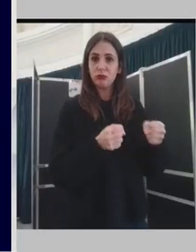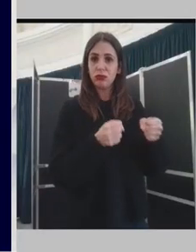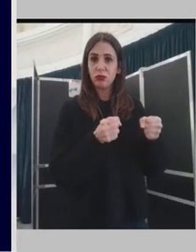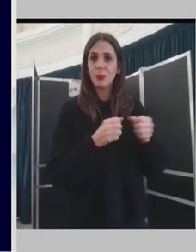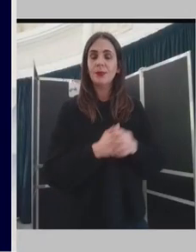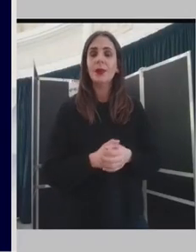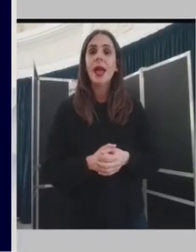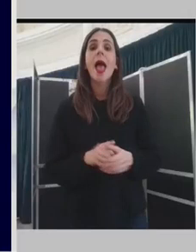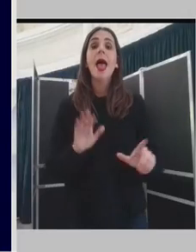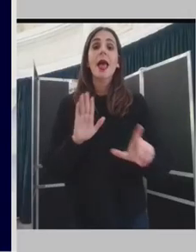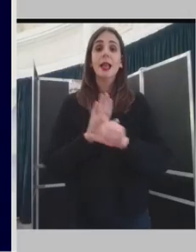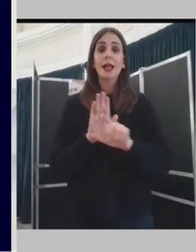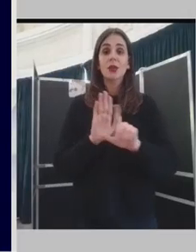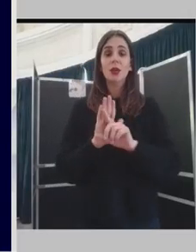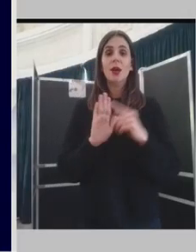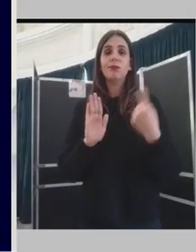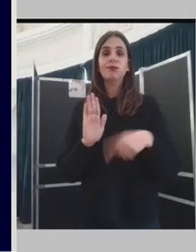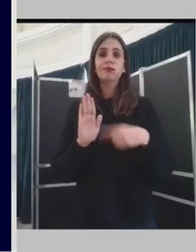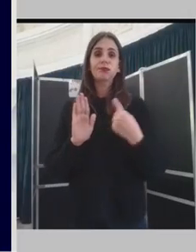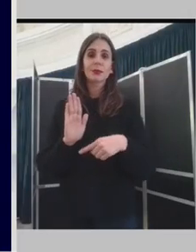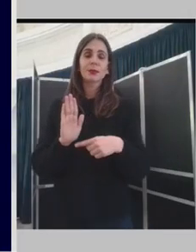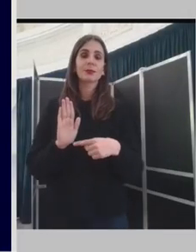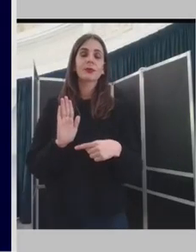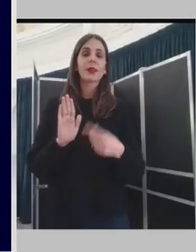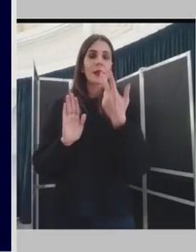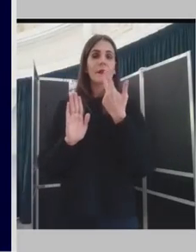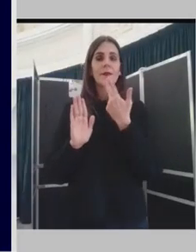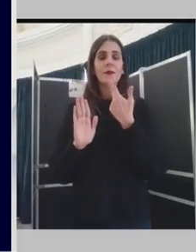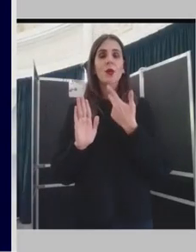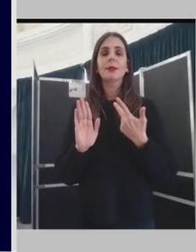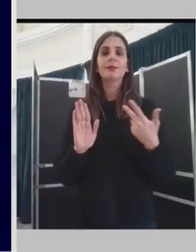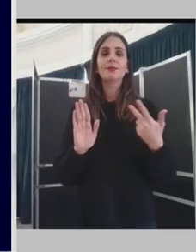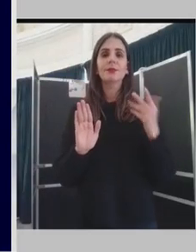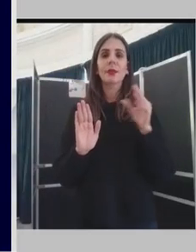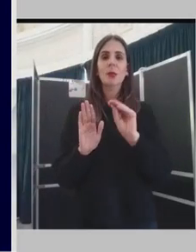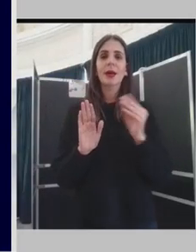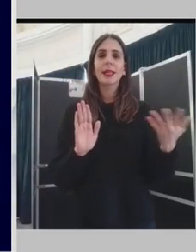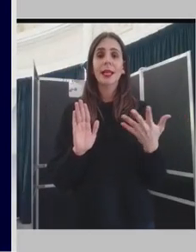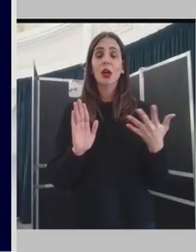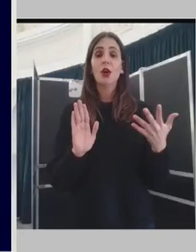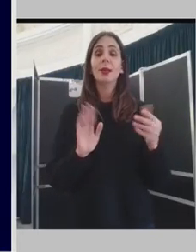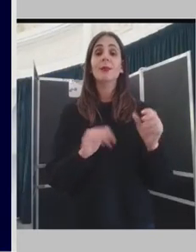Sempre questa legge chiede di comunicare ad Ares 118